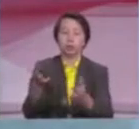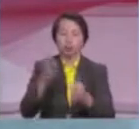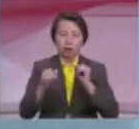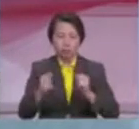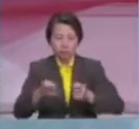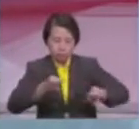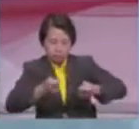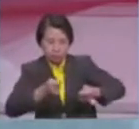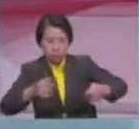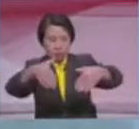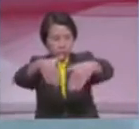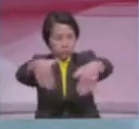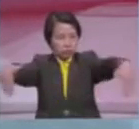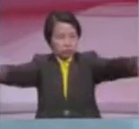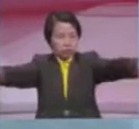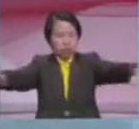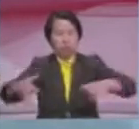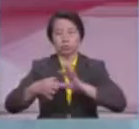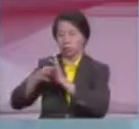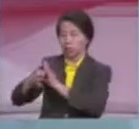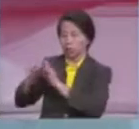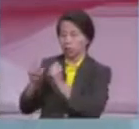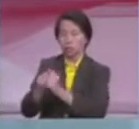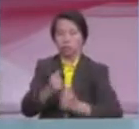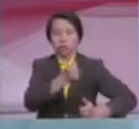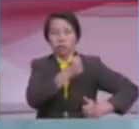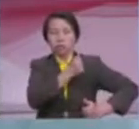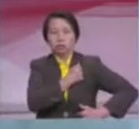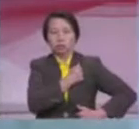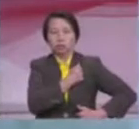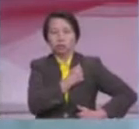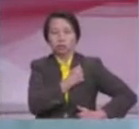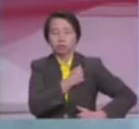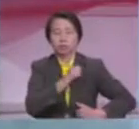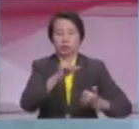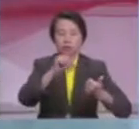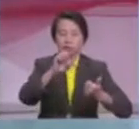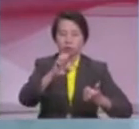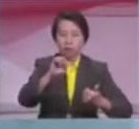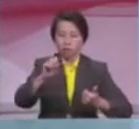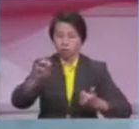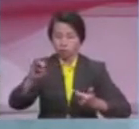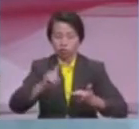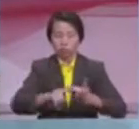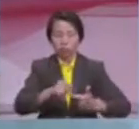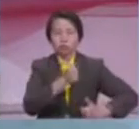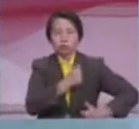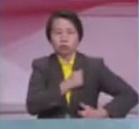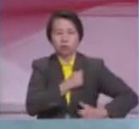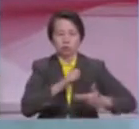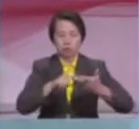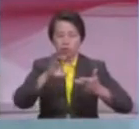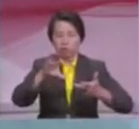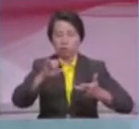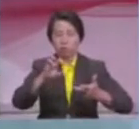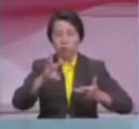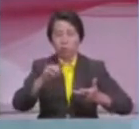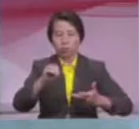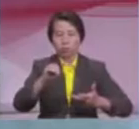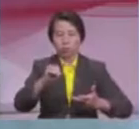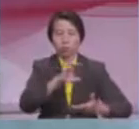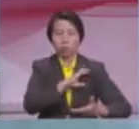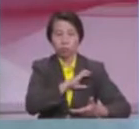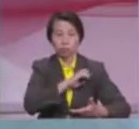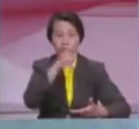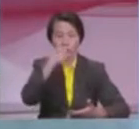kawal sepadan kita dan kita bekerjasama dengan Angkatan Tentera Malaysia, ESKOM dan Polis Diraja Malaysia untuk memperketatkan